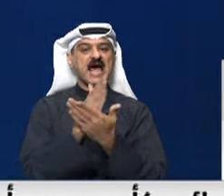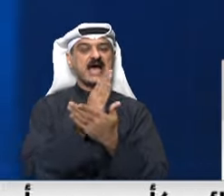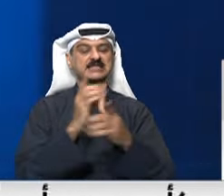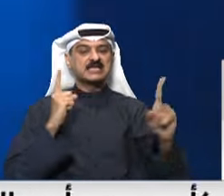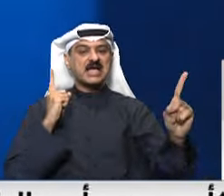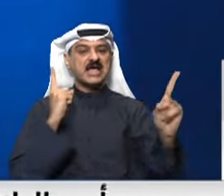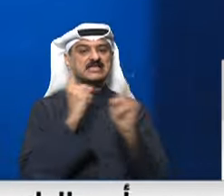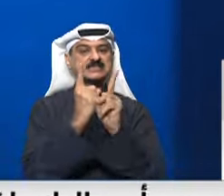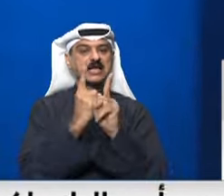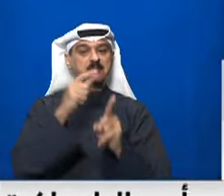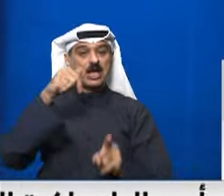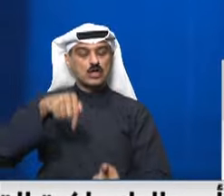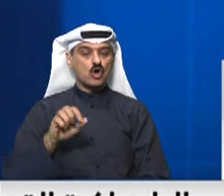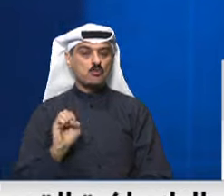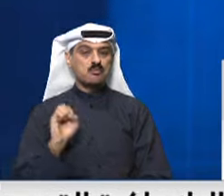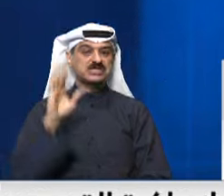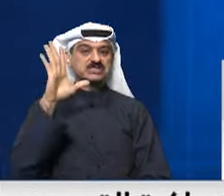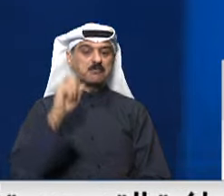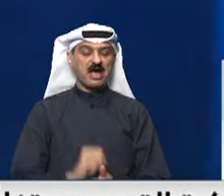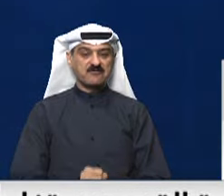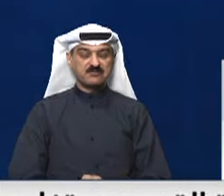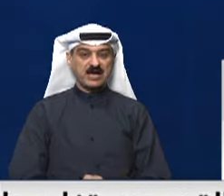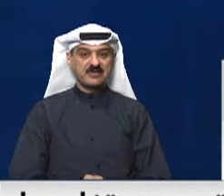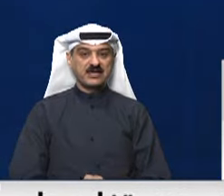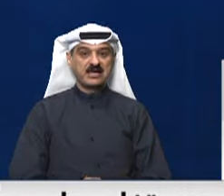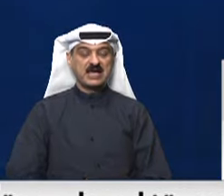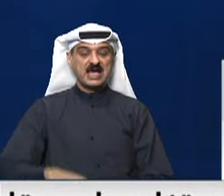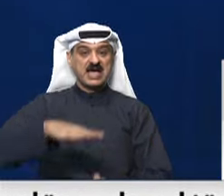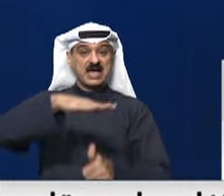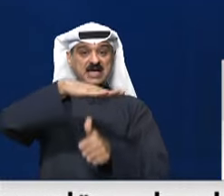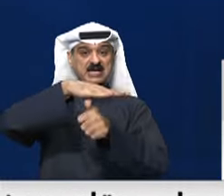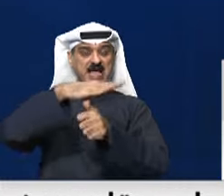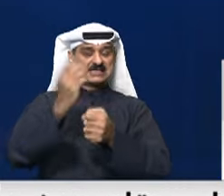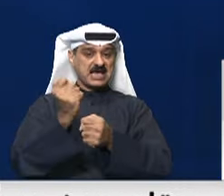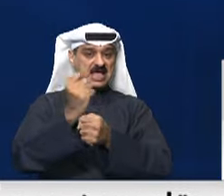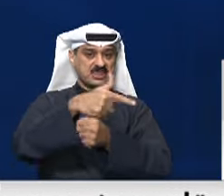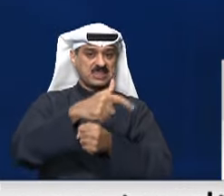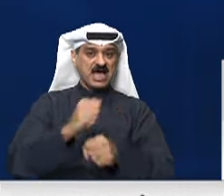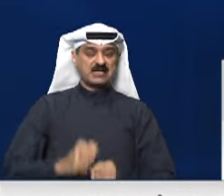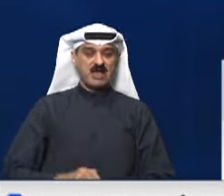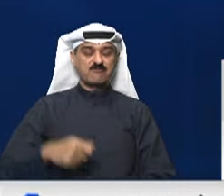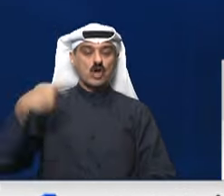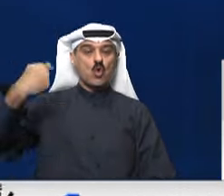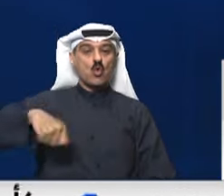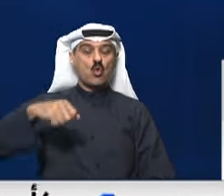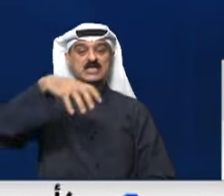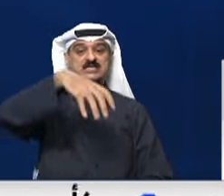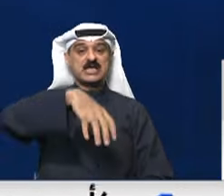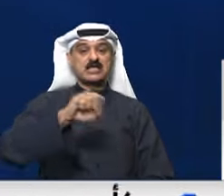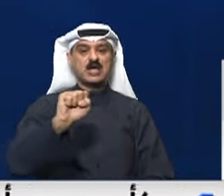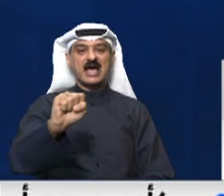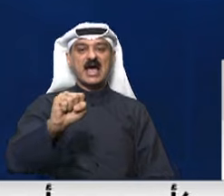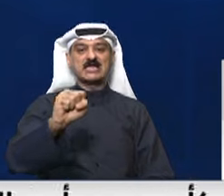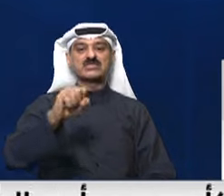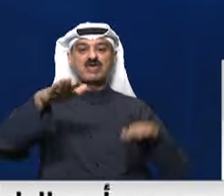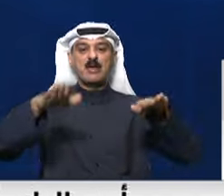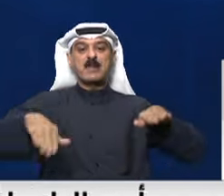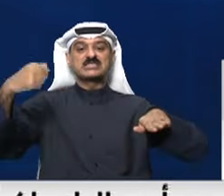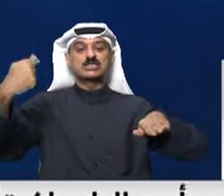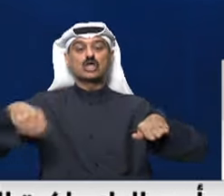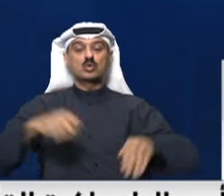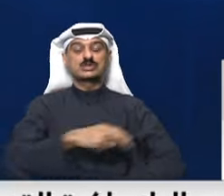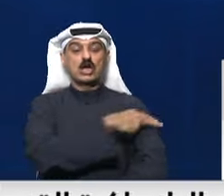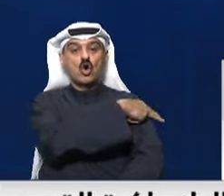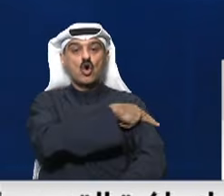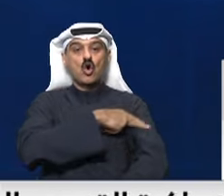في قصر السيف اليوم معالي نائب رئيس مجلس الوزراء ووزير الدولة لشؤون مكتب مجلس الوزراء عضو البرلمان